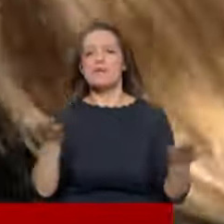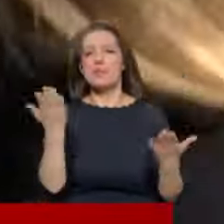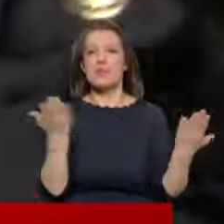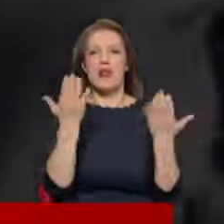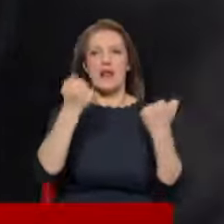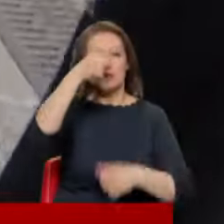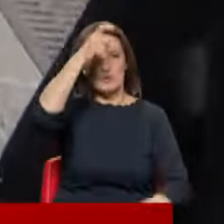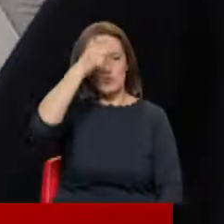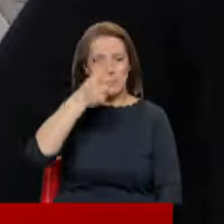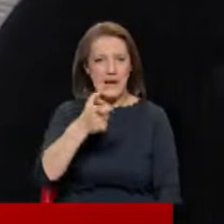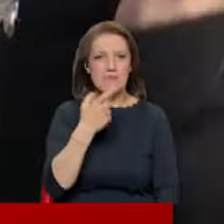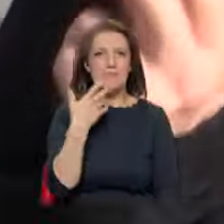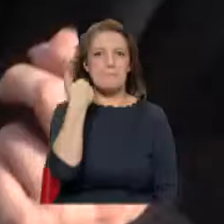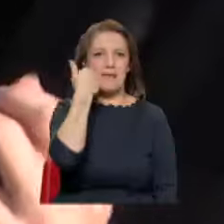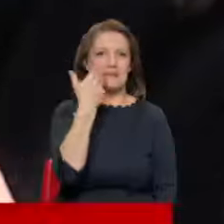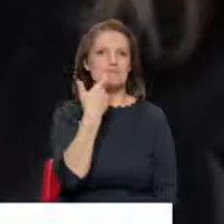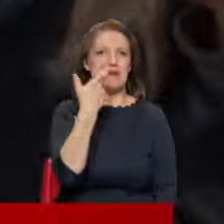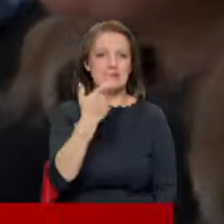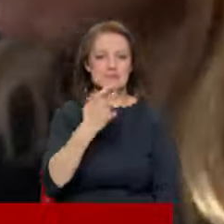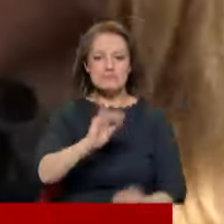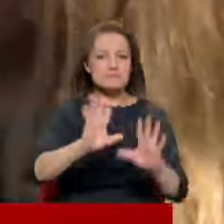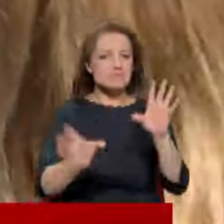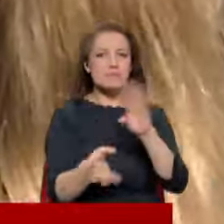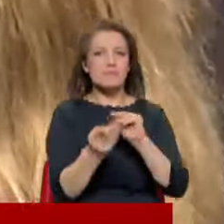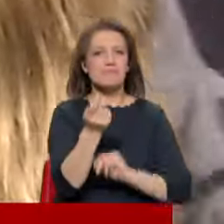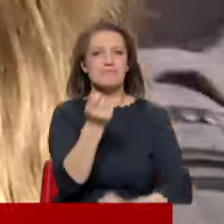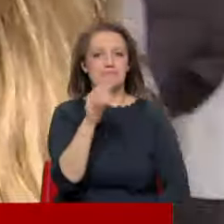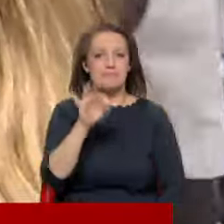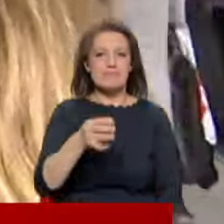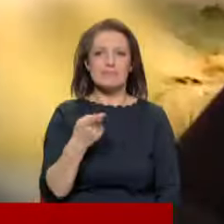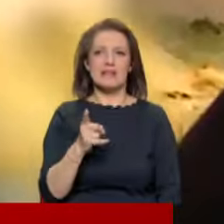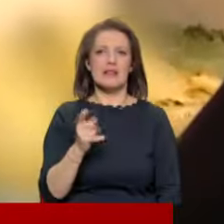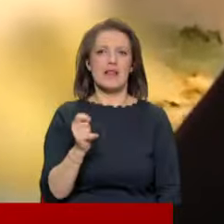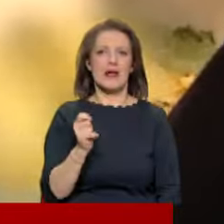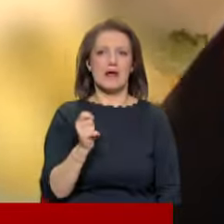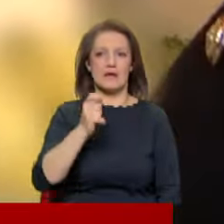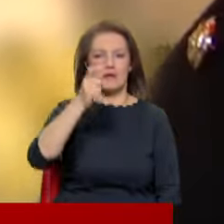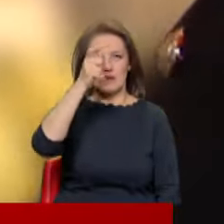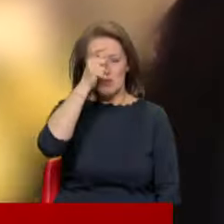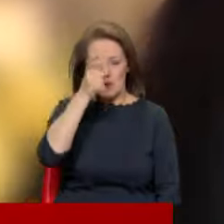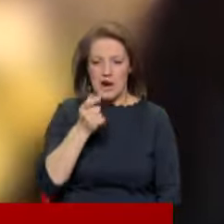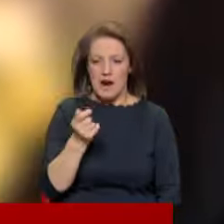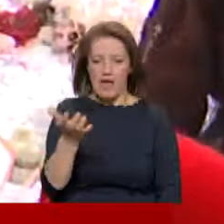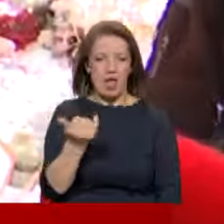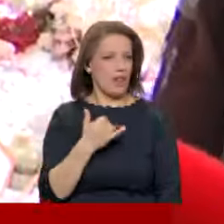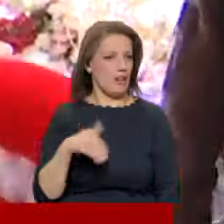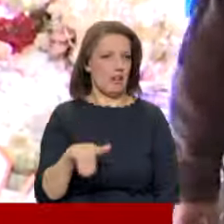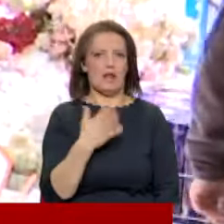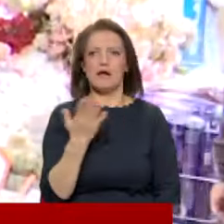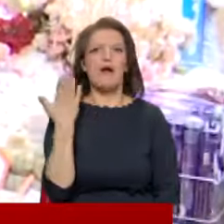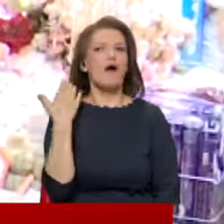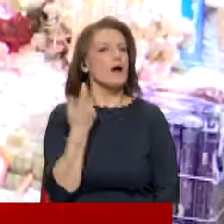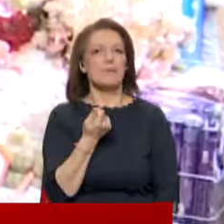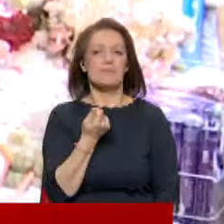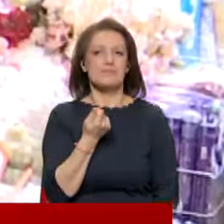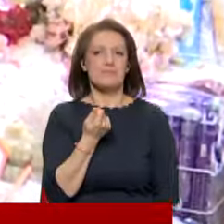Türk kahvesi, beyaz peynir. Ne kadar tuttu? Vallahi şu an hepsi 1000 lira. Tek kahve alıp gidiyorum. Eskiden nasıldı?